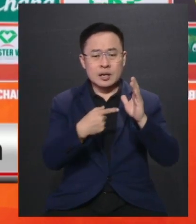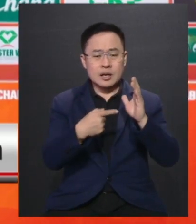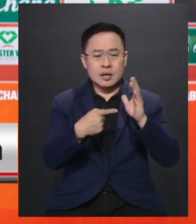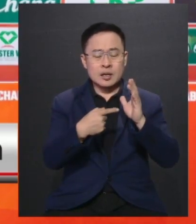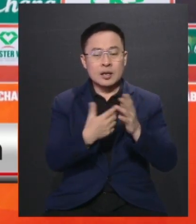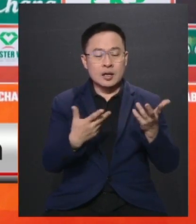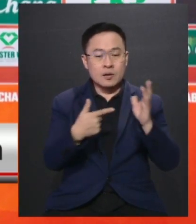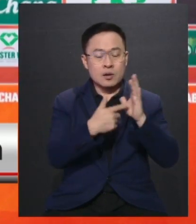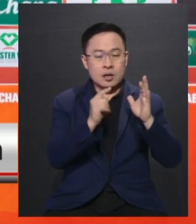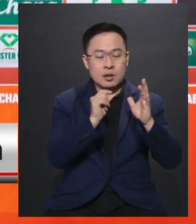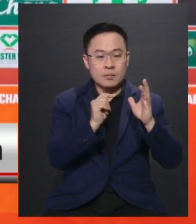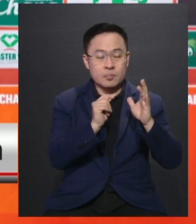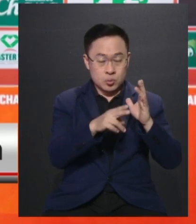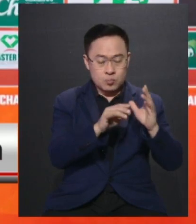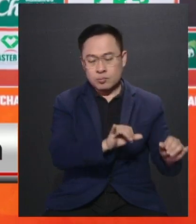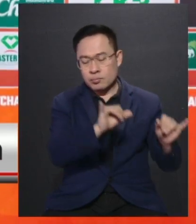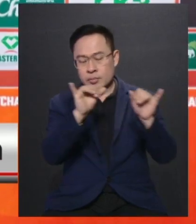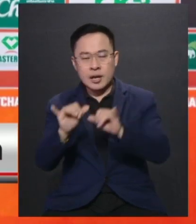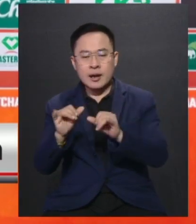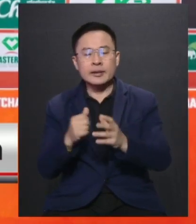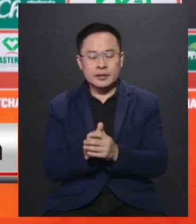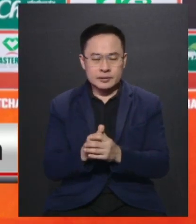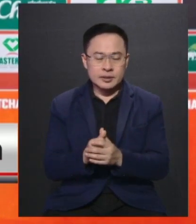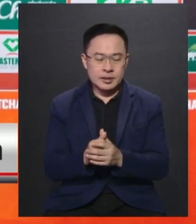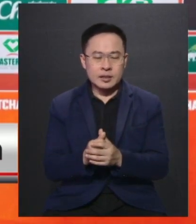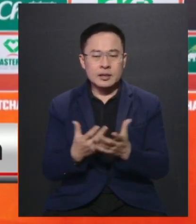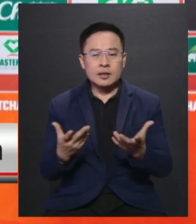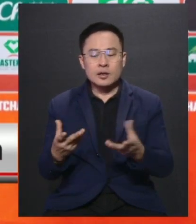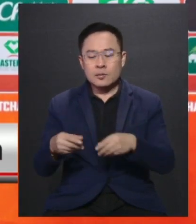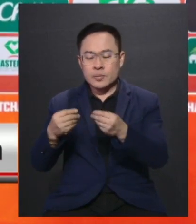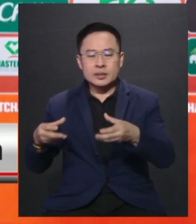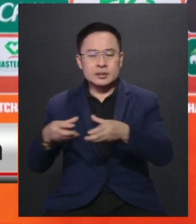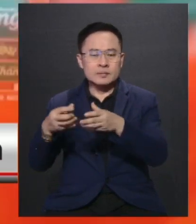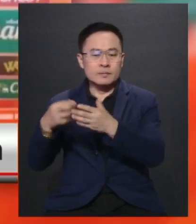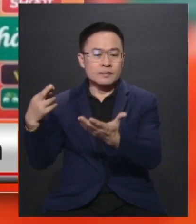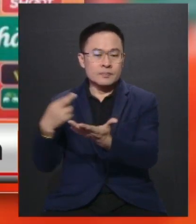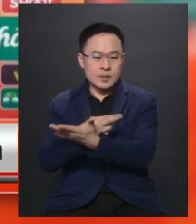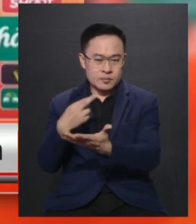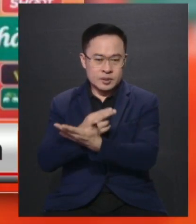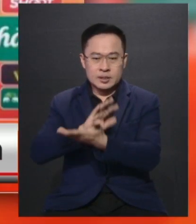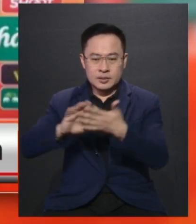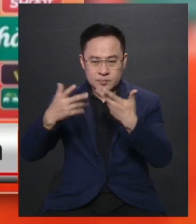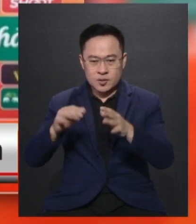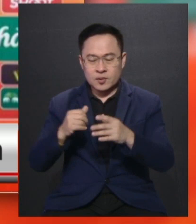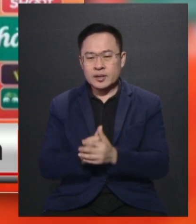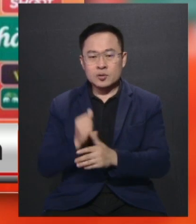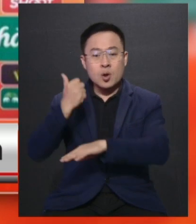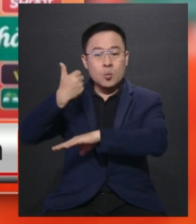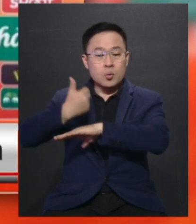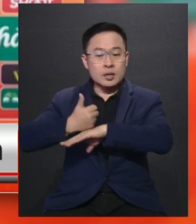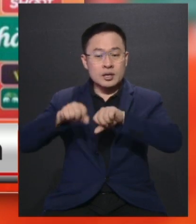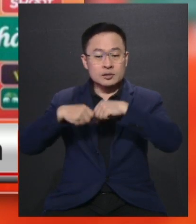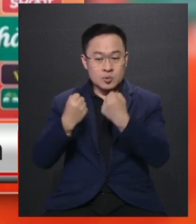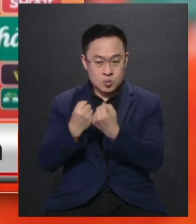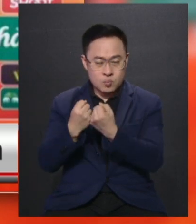ปาร์คอย่างเป็นทางการครับมีประธานสโมสรอย่างเสี่ยฟลุ๊คคุณธนวัฒน์นิติกาญจนาเนี่ยเป็นคนเปิดตัวเองเลยนะครับก่อนอื่นนี่ถือว่า